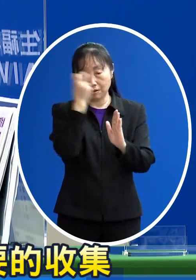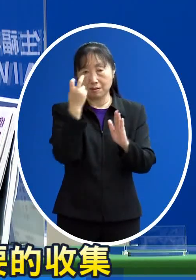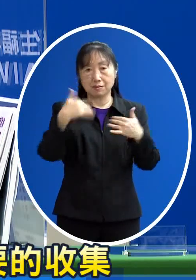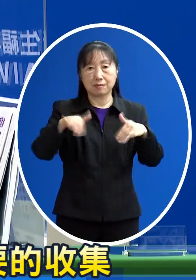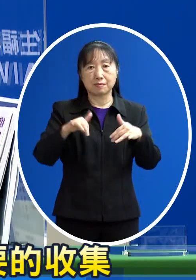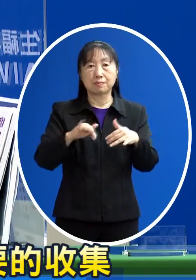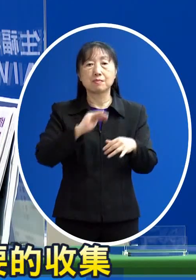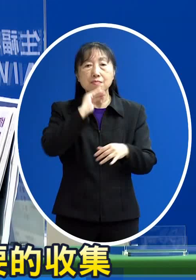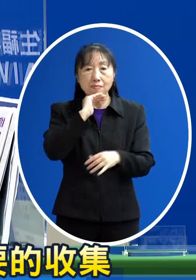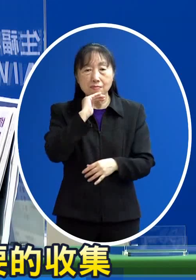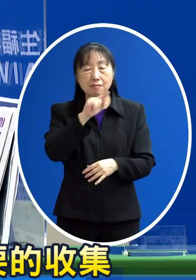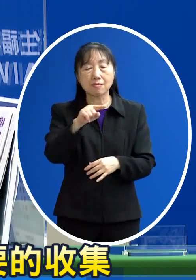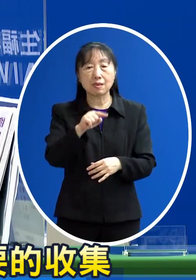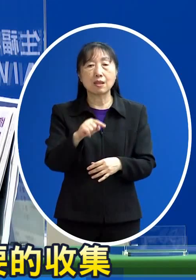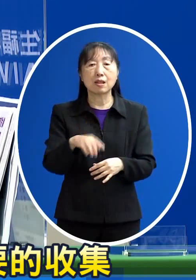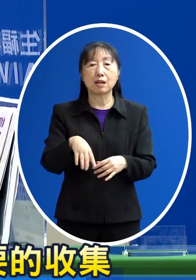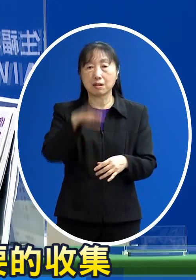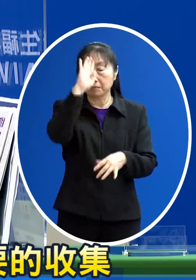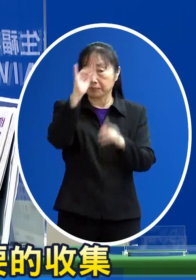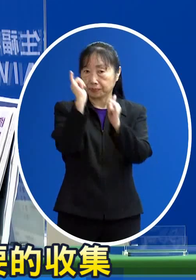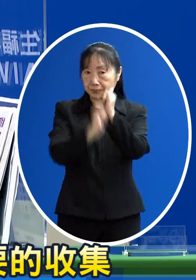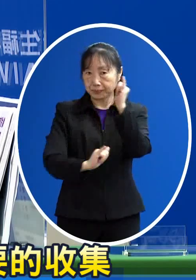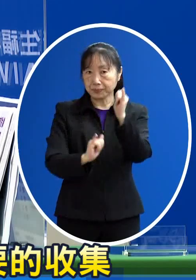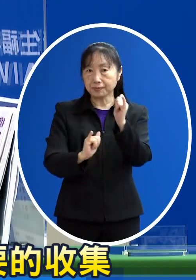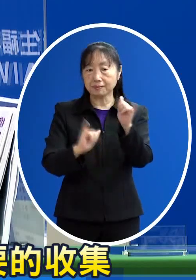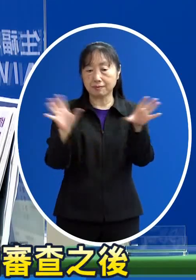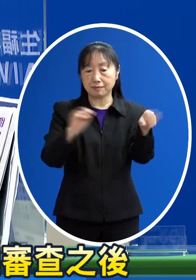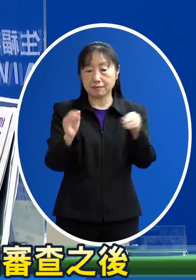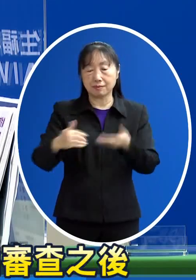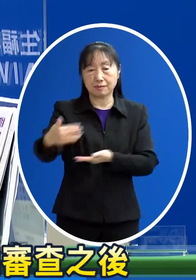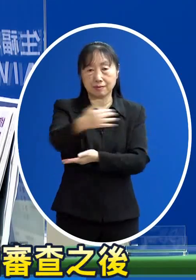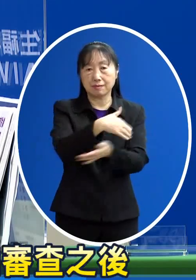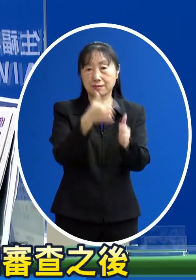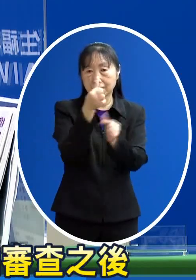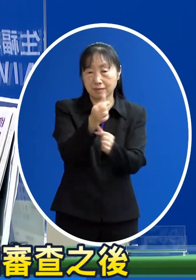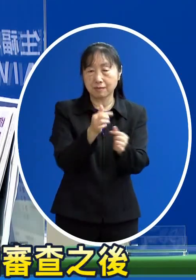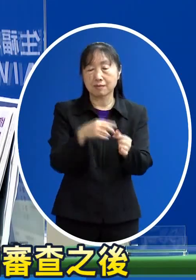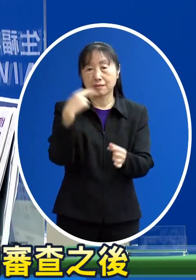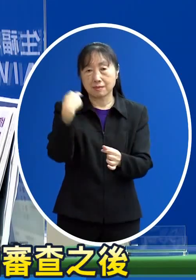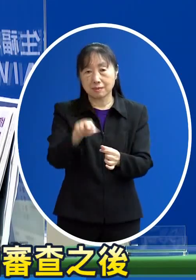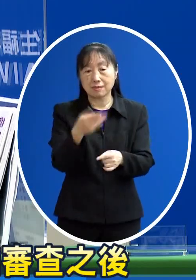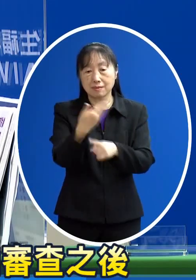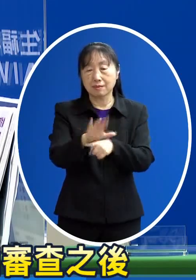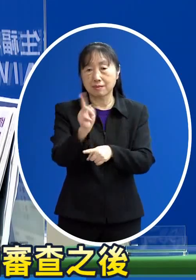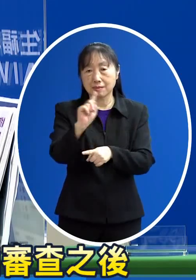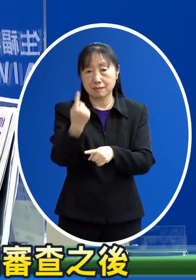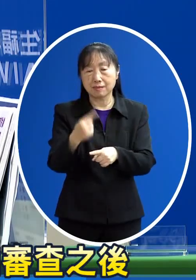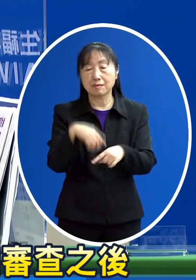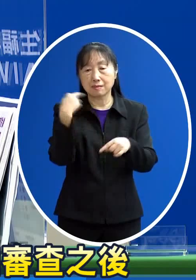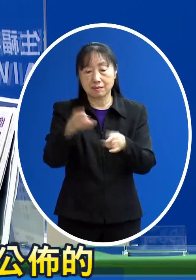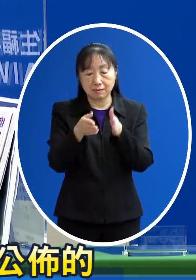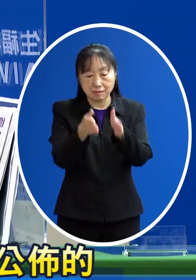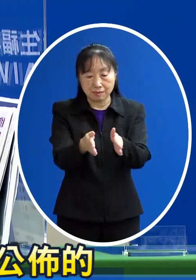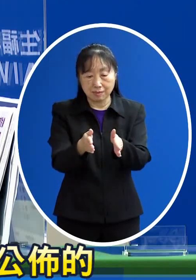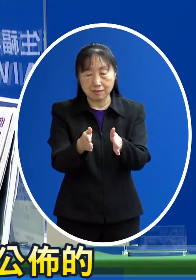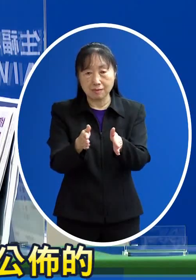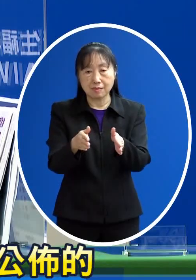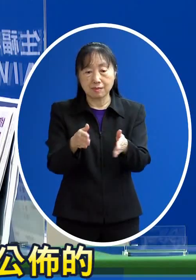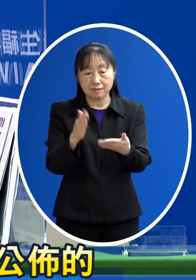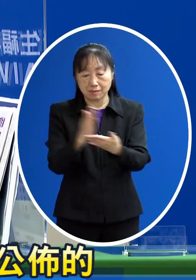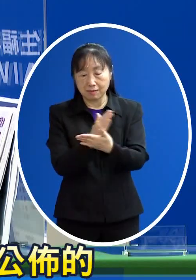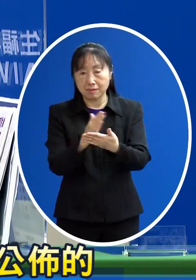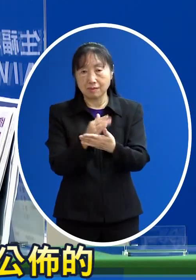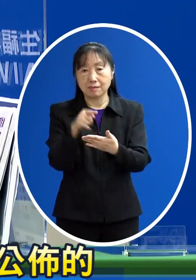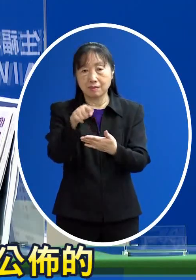个病例的摘要的这个收集以及死亡诊断书的确认跟审查之后，再把它列入我们的这